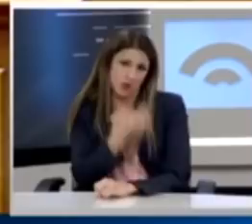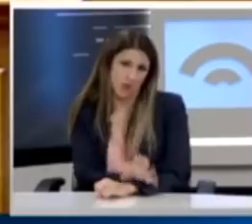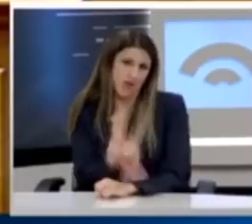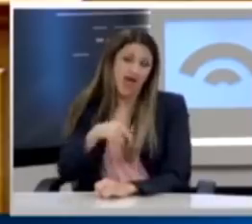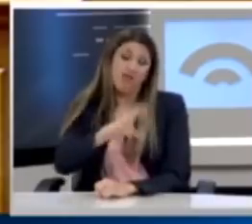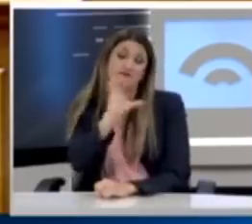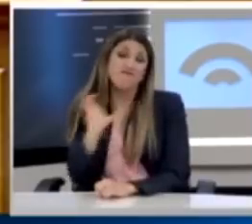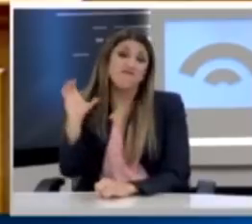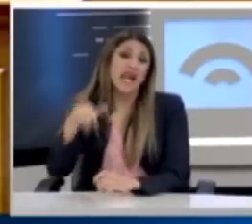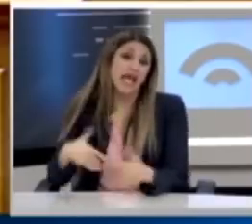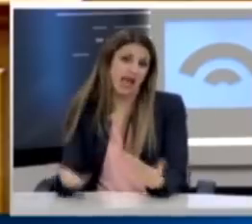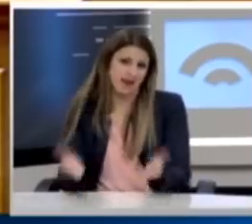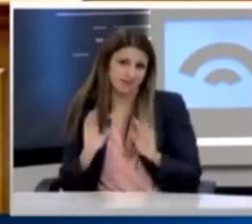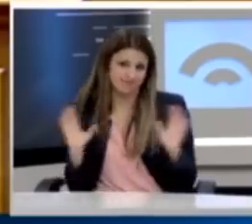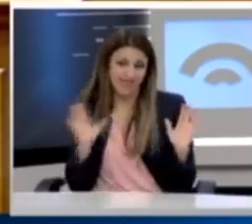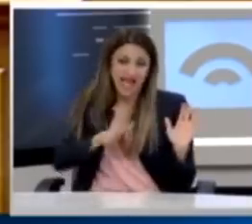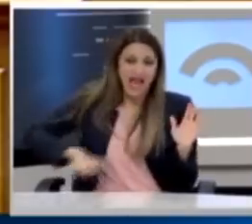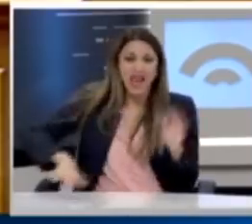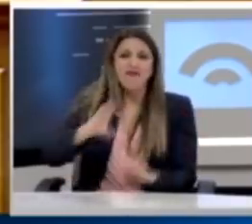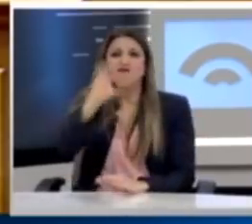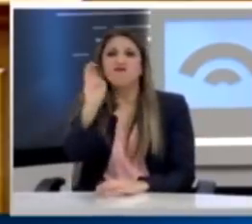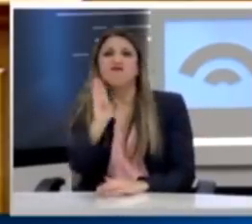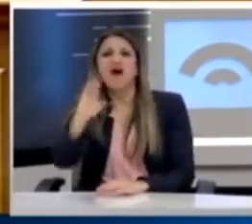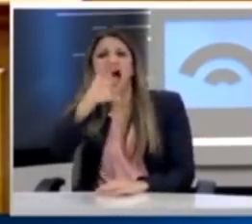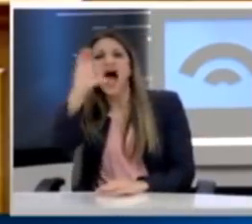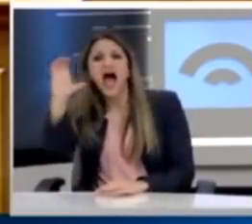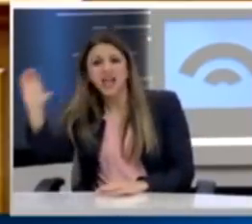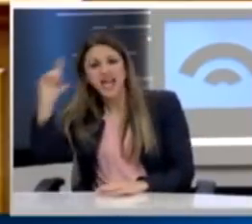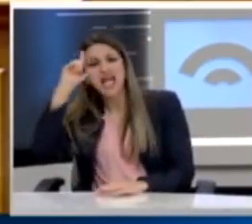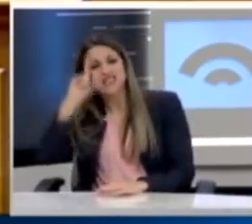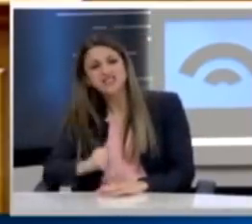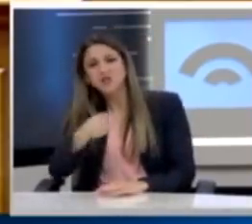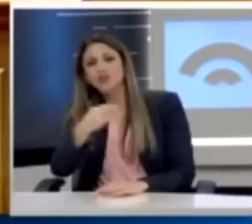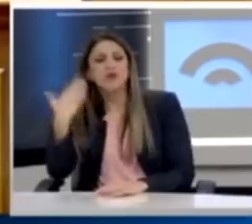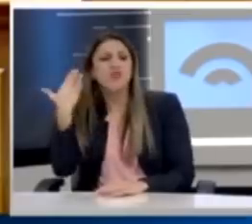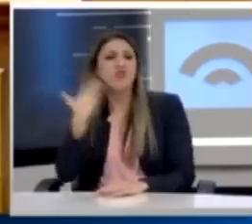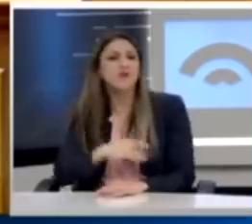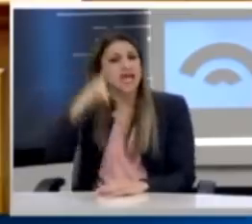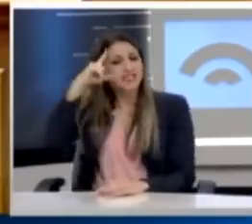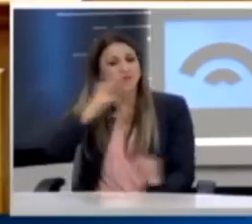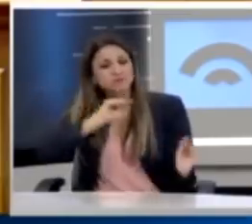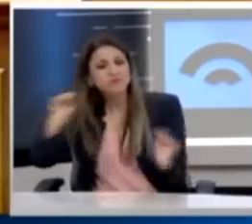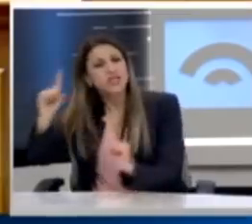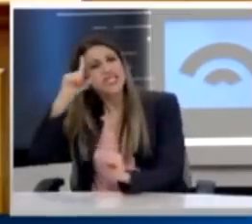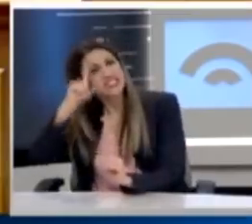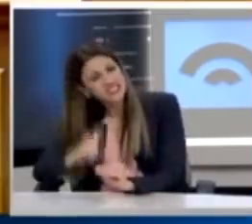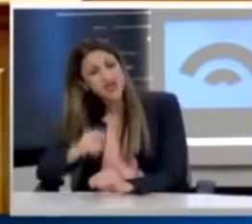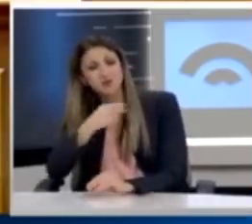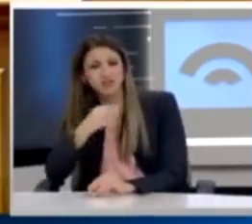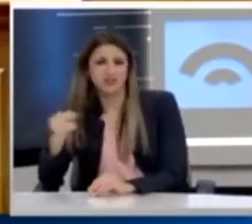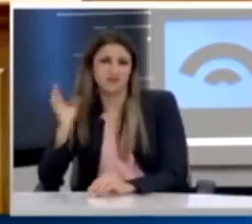είναι επεξεγέλασε. Οι λαοί των Βαλκανίων έχουν πληρώσει με αίμα, με ξεριζωμό, με δυστυχία, τη